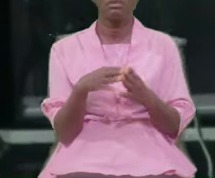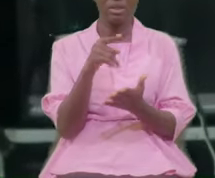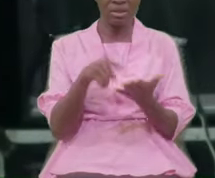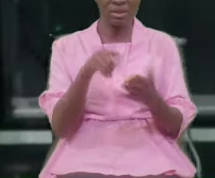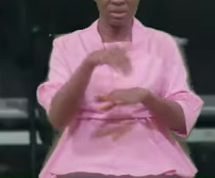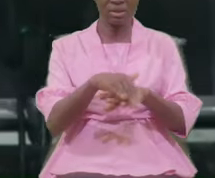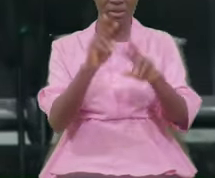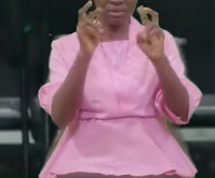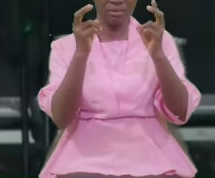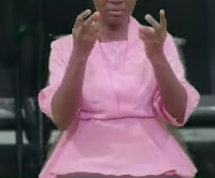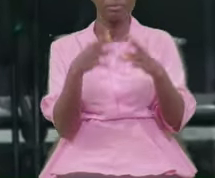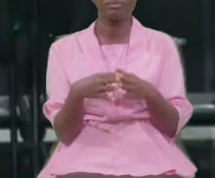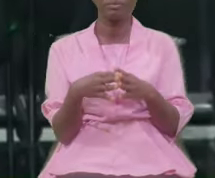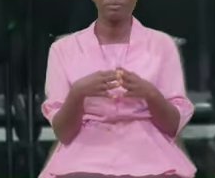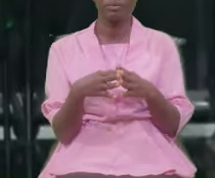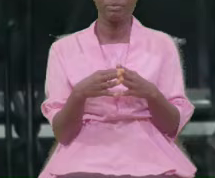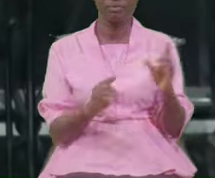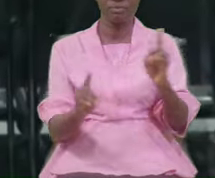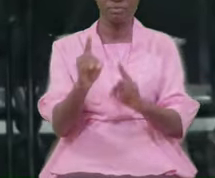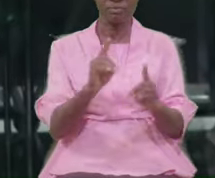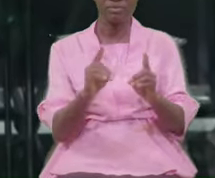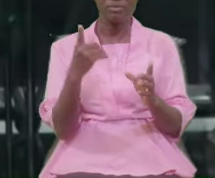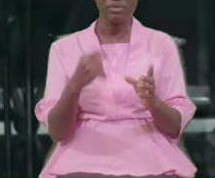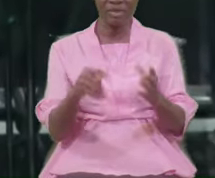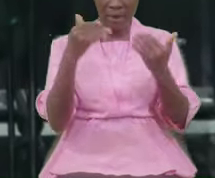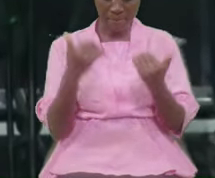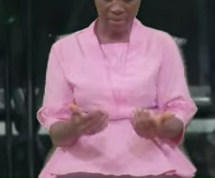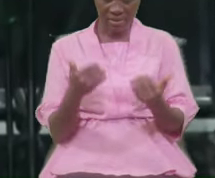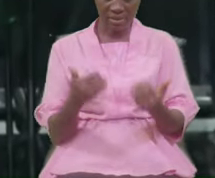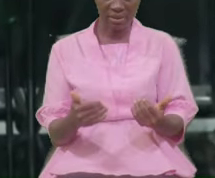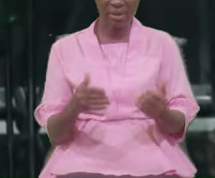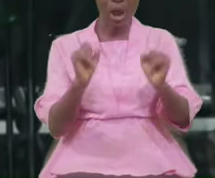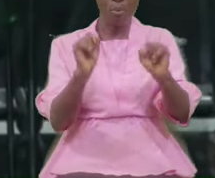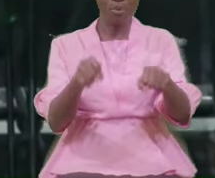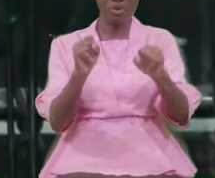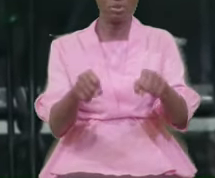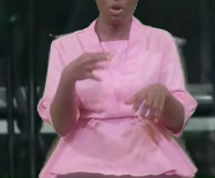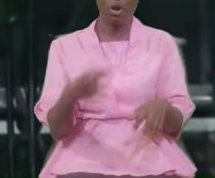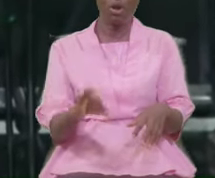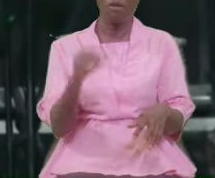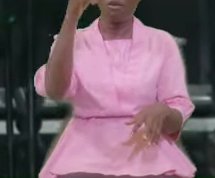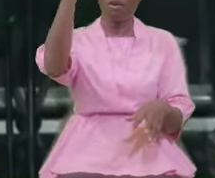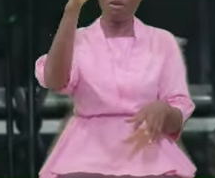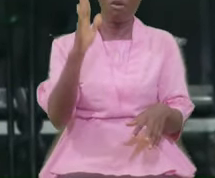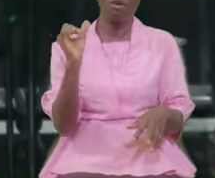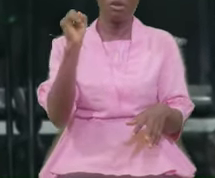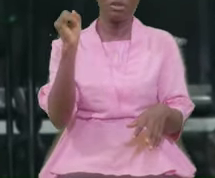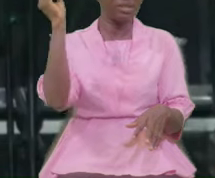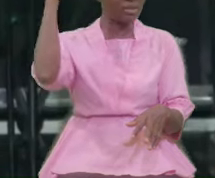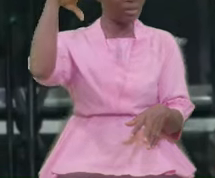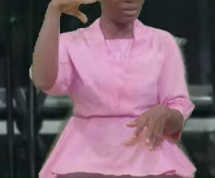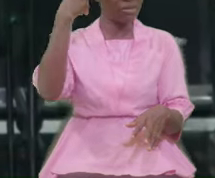the possibilities of God's Grace for all people karab pang